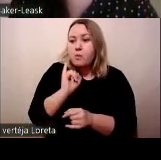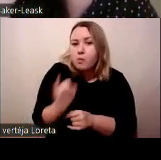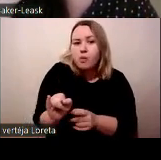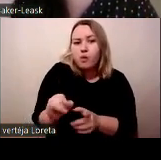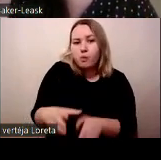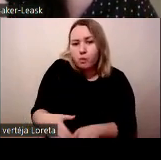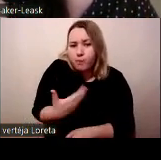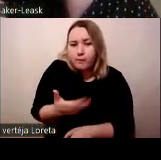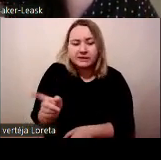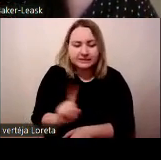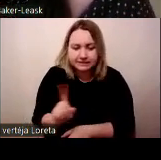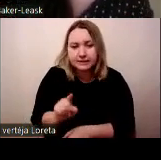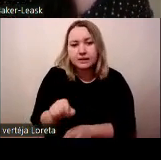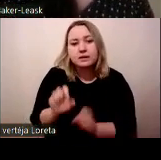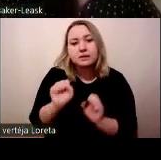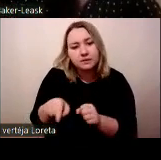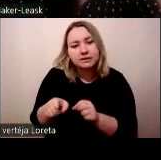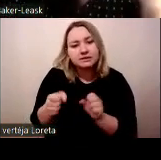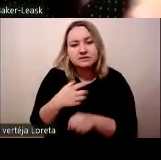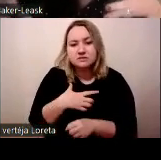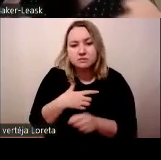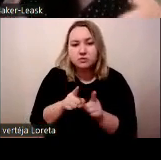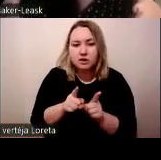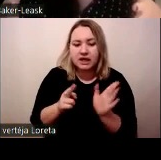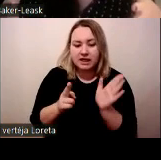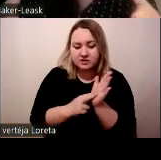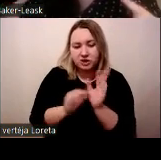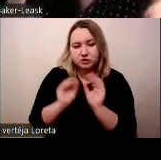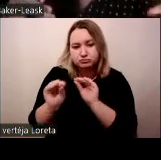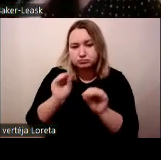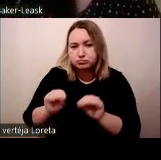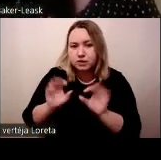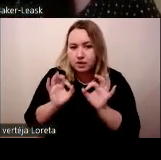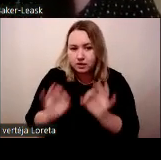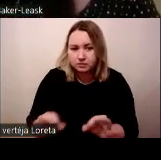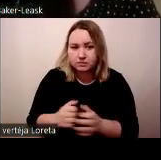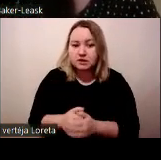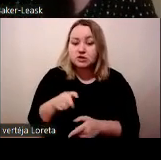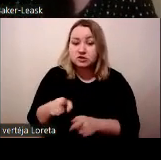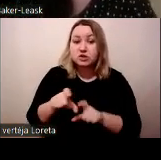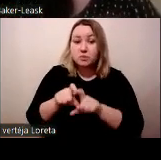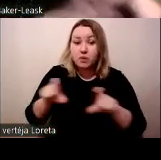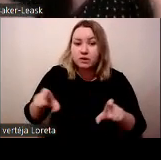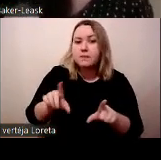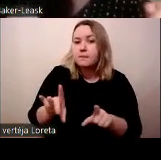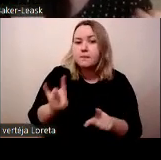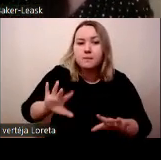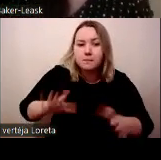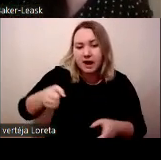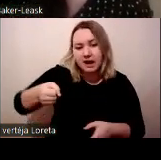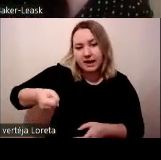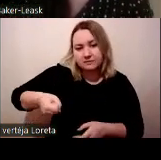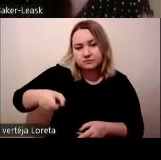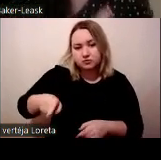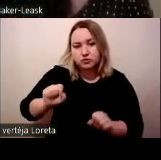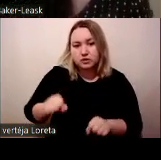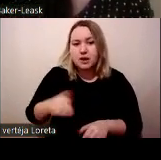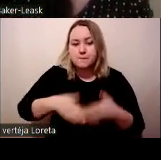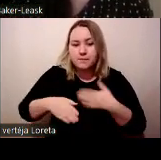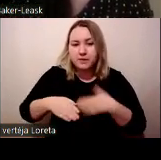su sąlyga, jeigu jos yra gerai sužymėtos. Šitą mokyklą pasirinko krepšelius, kaip matote, ir patogus sudėta